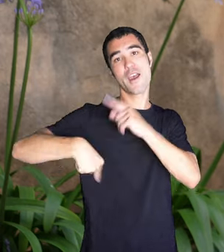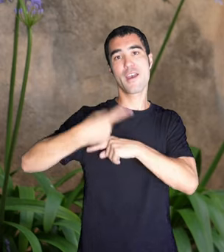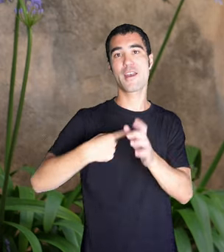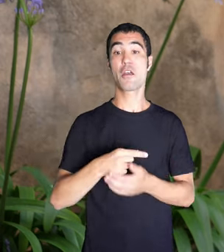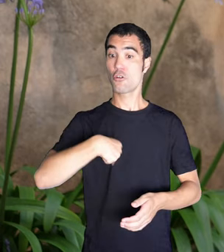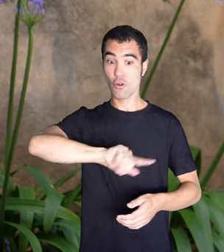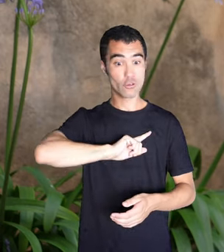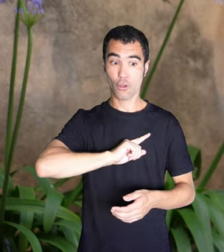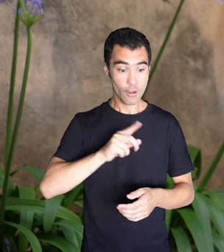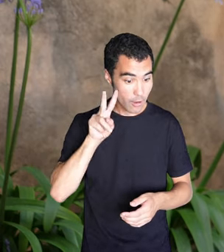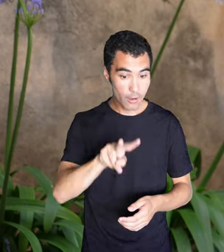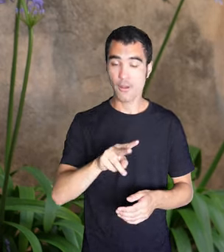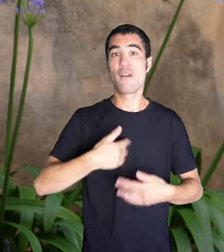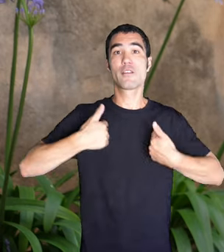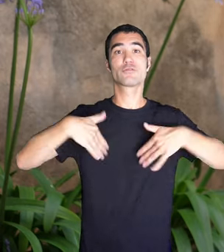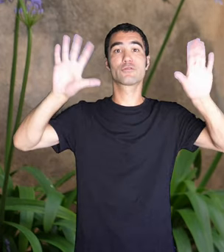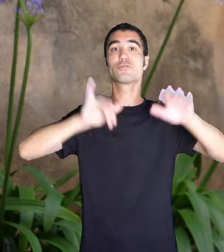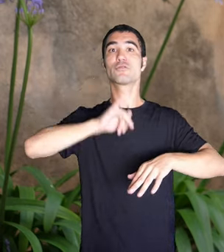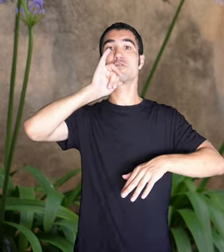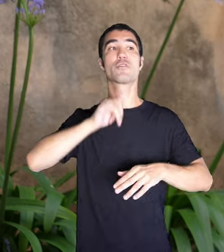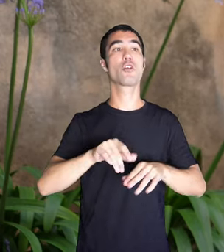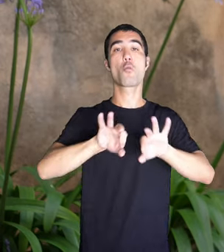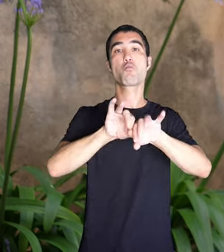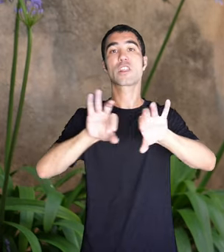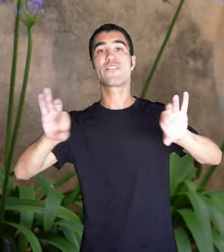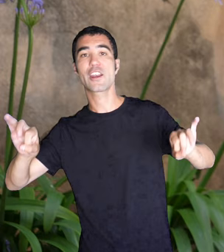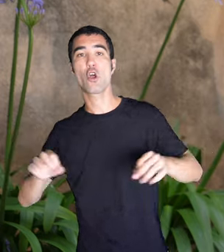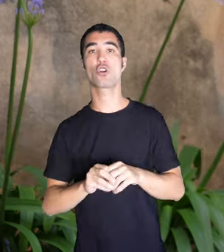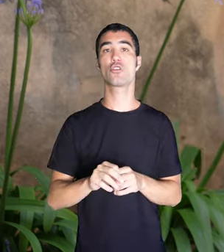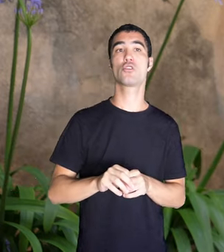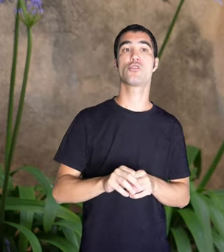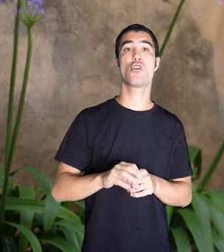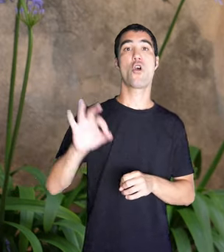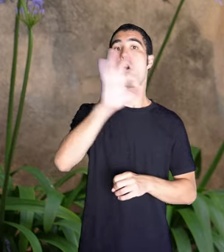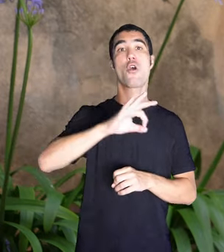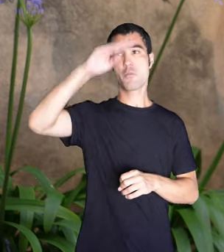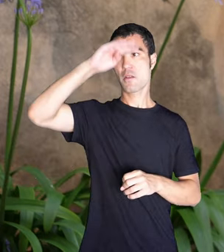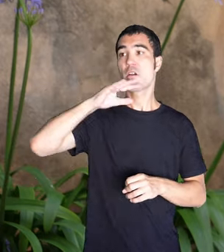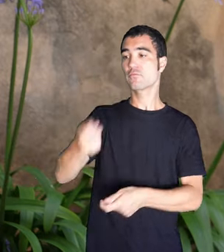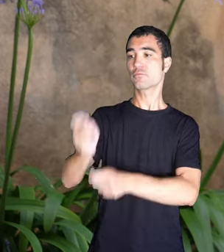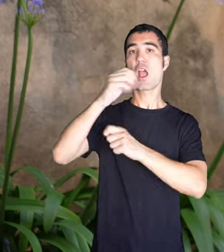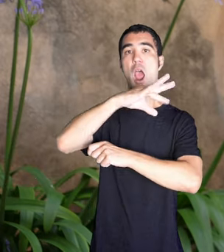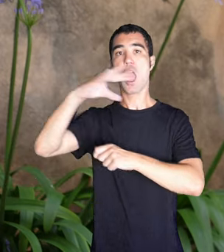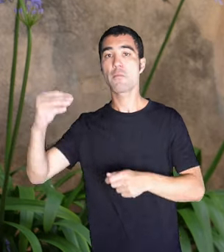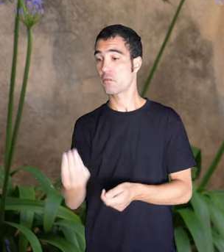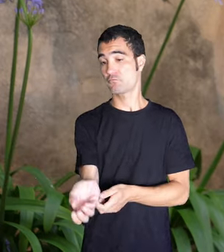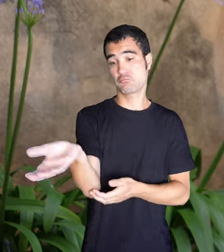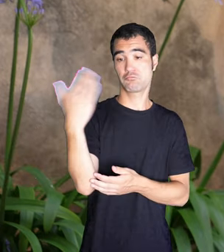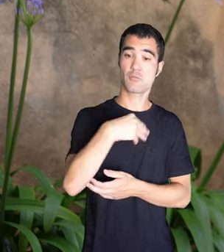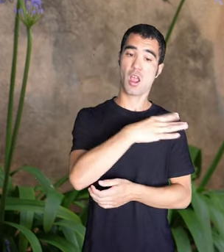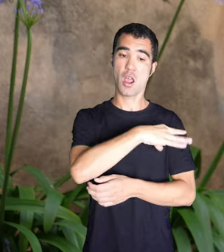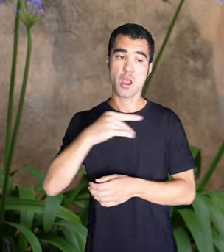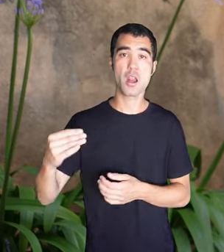cosa darrere, ja estava, un dia un guti ferró, un dia si mon pare havia agafat calamar una dua amb un calamaret,